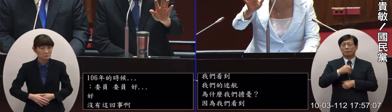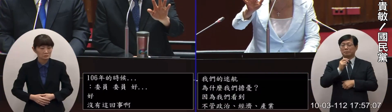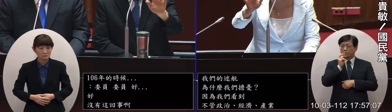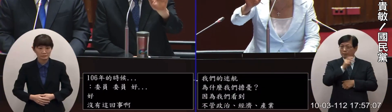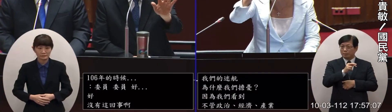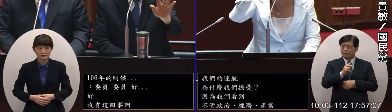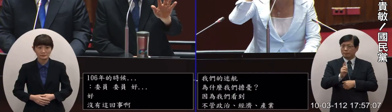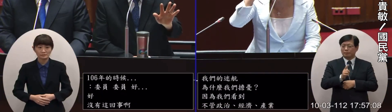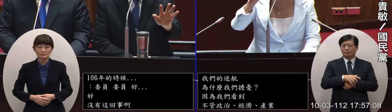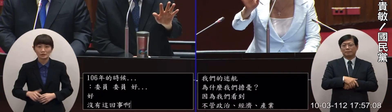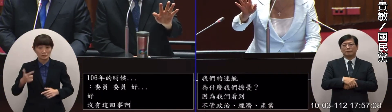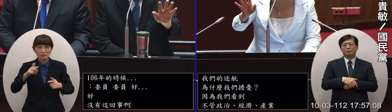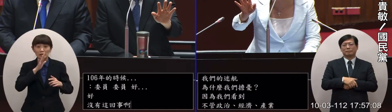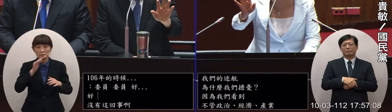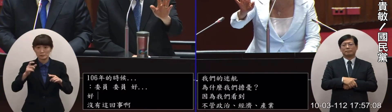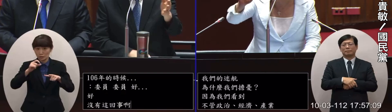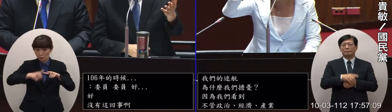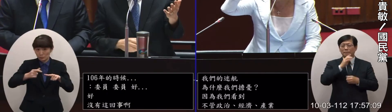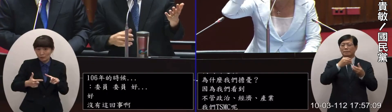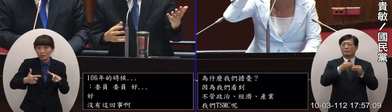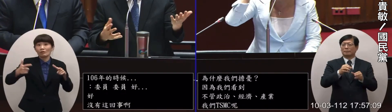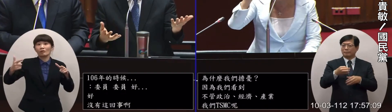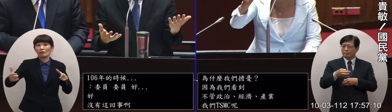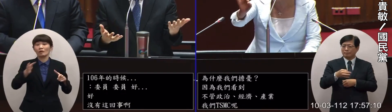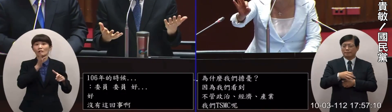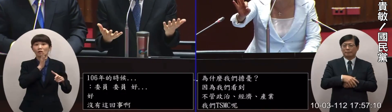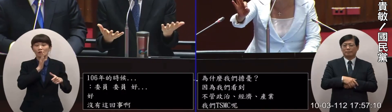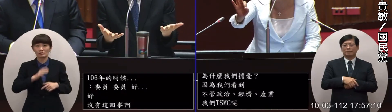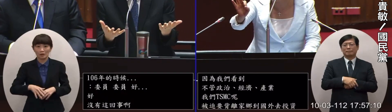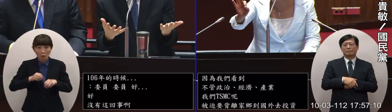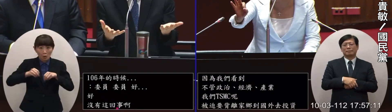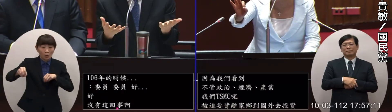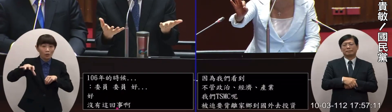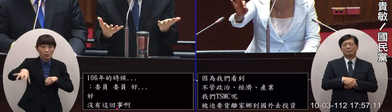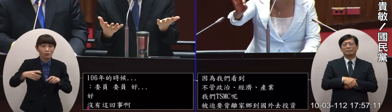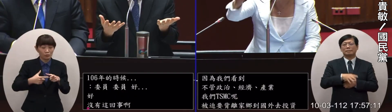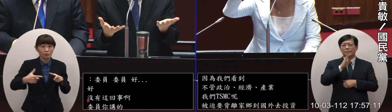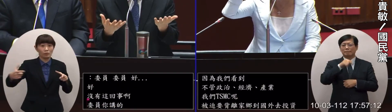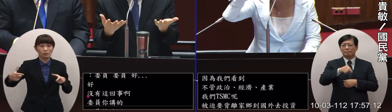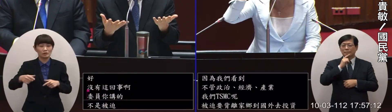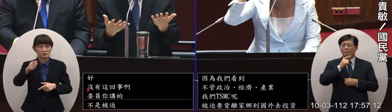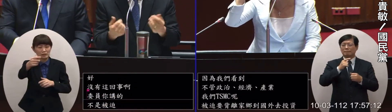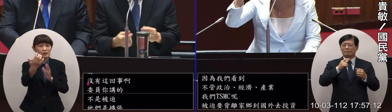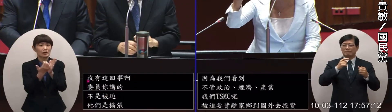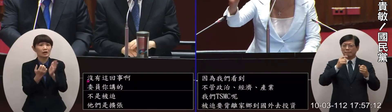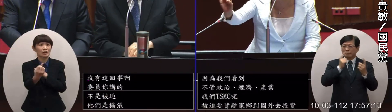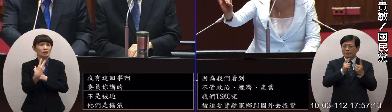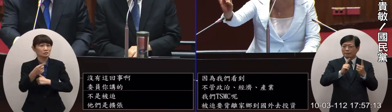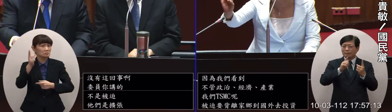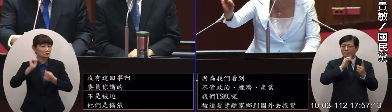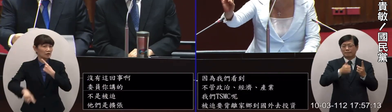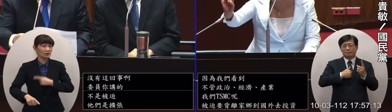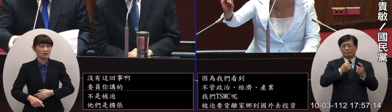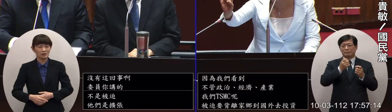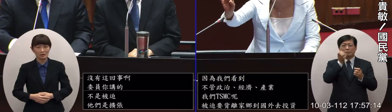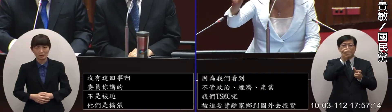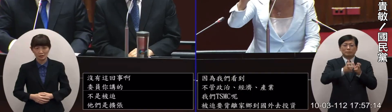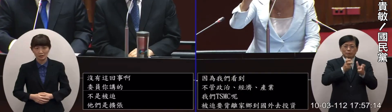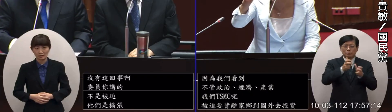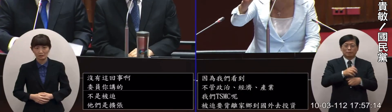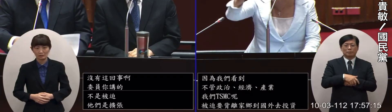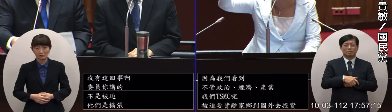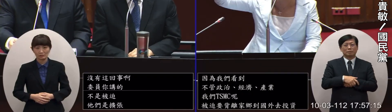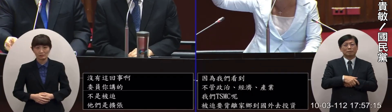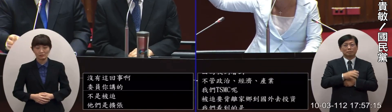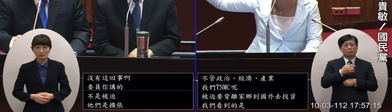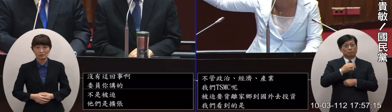看到的是 扩张 蛋价，我们看到 的 是电， 不是事实。 我们看到的石油的部分，我